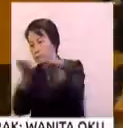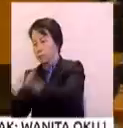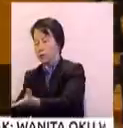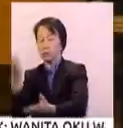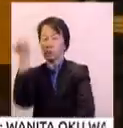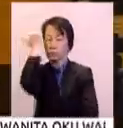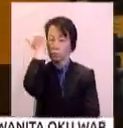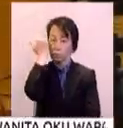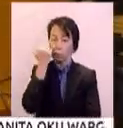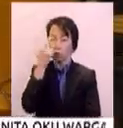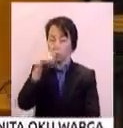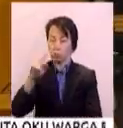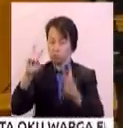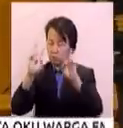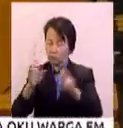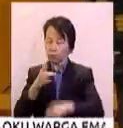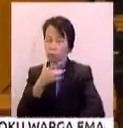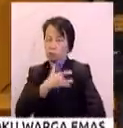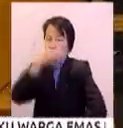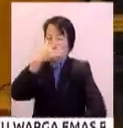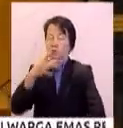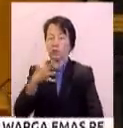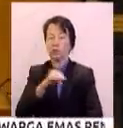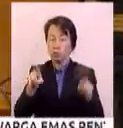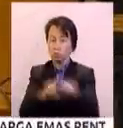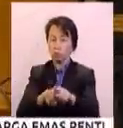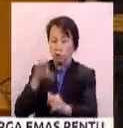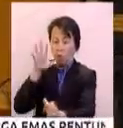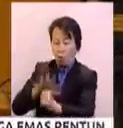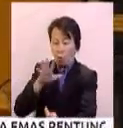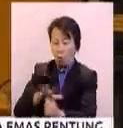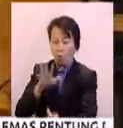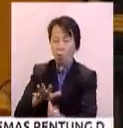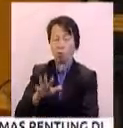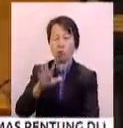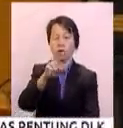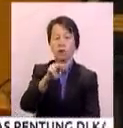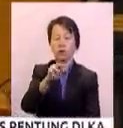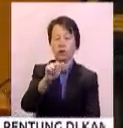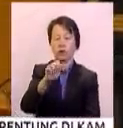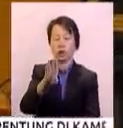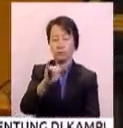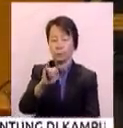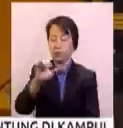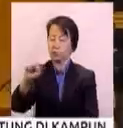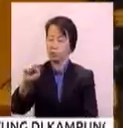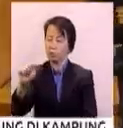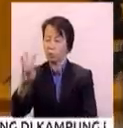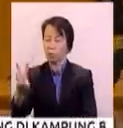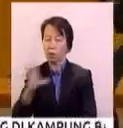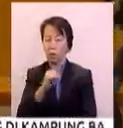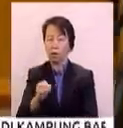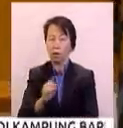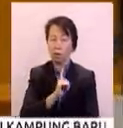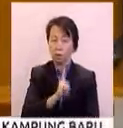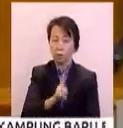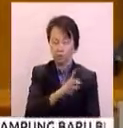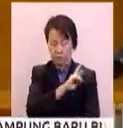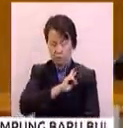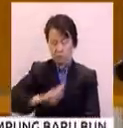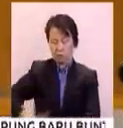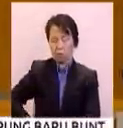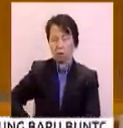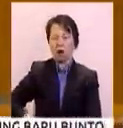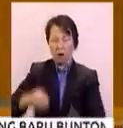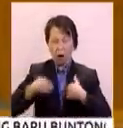muka pengadilan bagi isu-isu sensitif seperti penghinaan terhadap Rasulullah sallallahu alaihi wasallam, agama Islam dan raja-raja yang